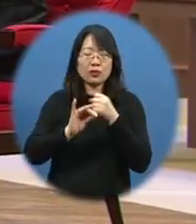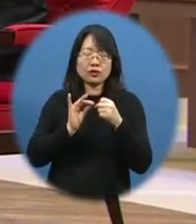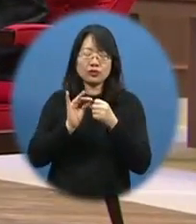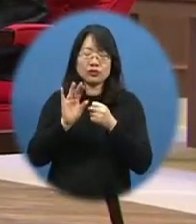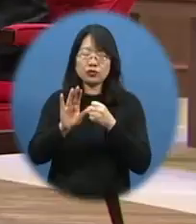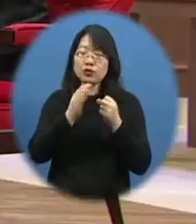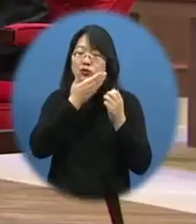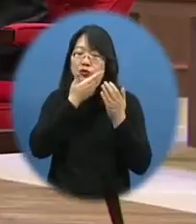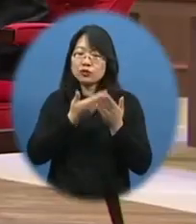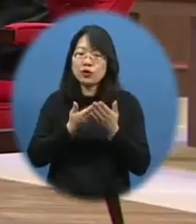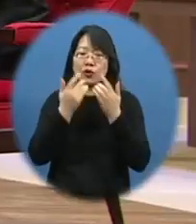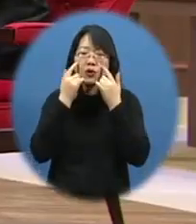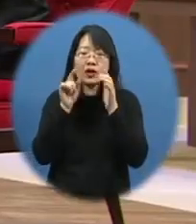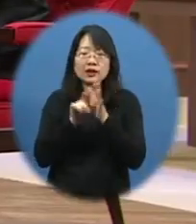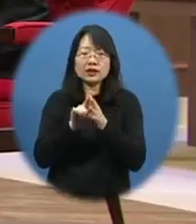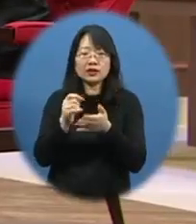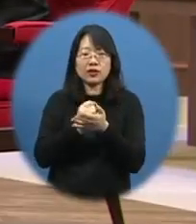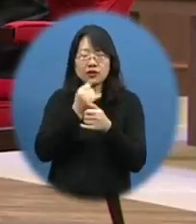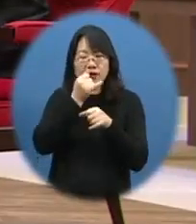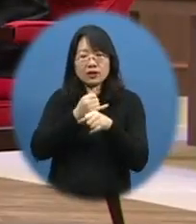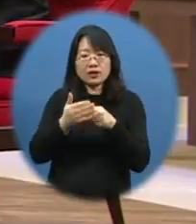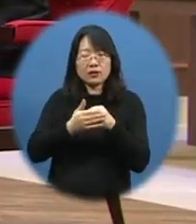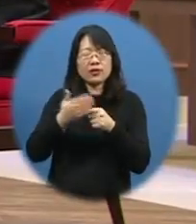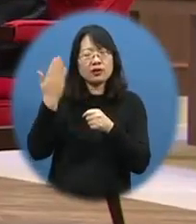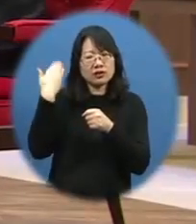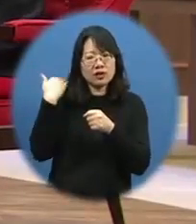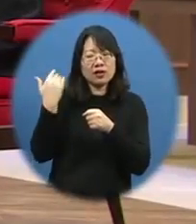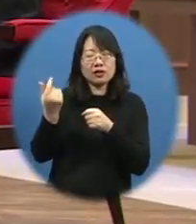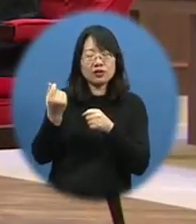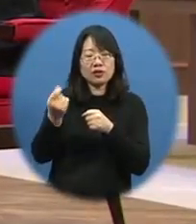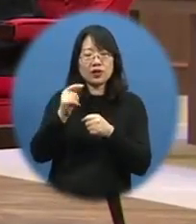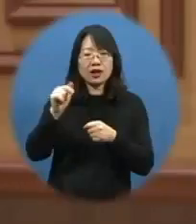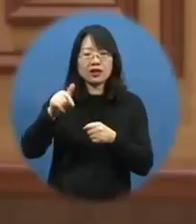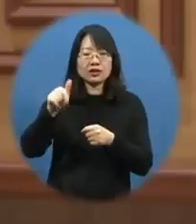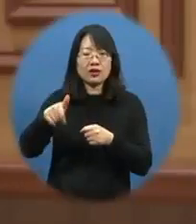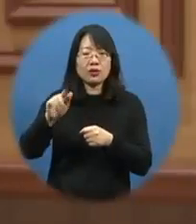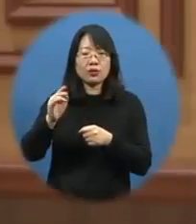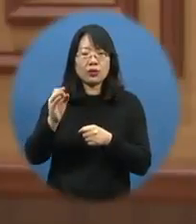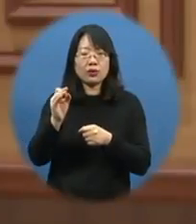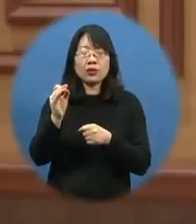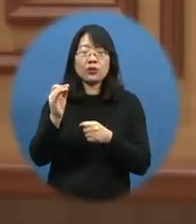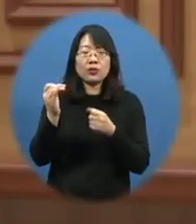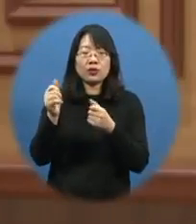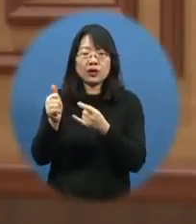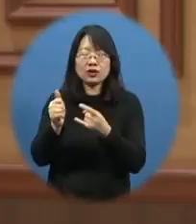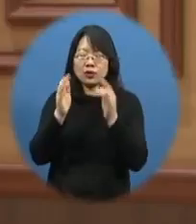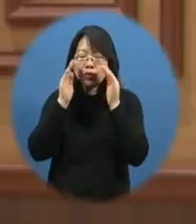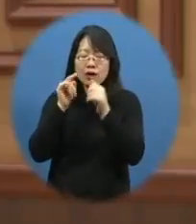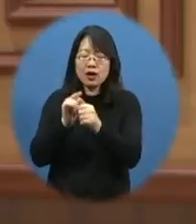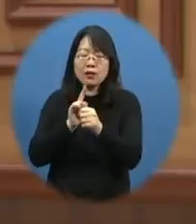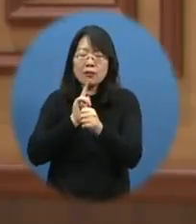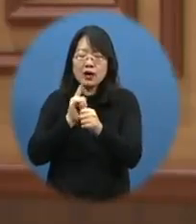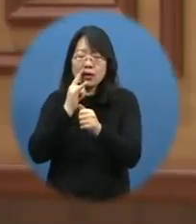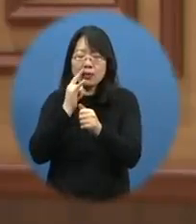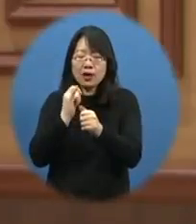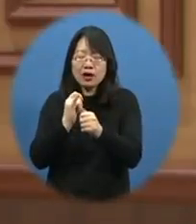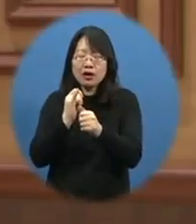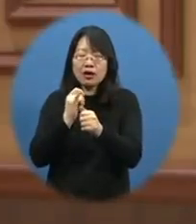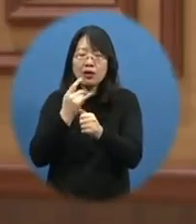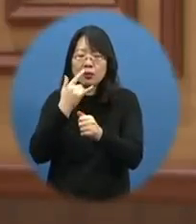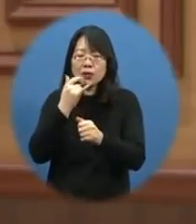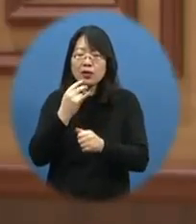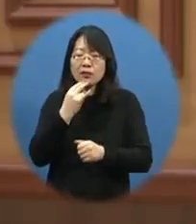후도 중요할 것이라는 확신을 갖기 때문에 그때는 그랬죠. 그렇죠. 그러니까 한석봉에게 너 공부해라고 얘기할 수 있는 거예요. 예. 그러니까 엄마의 말이 부모의